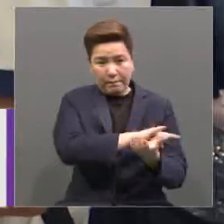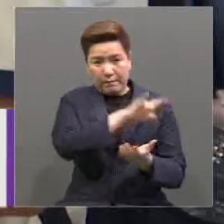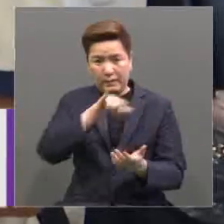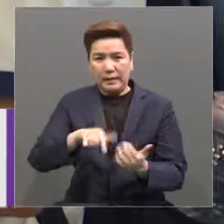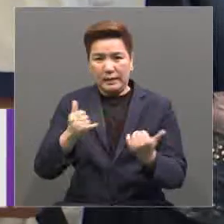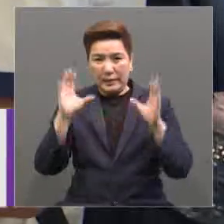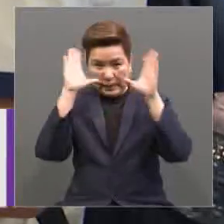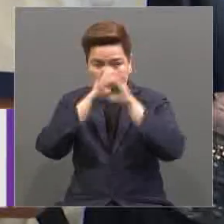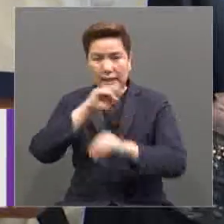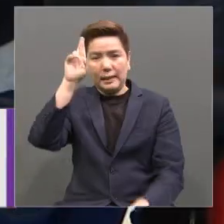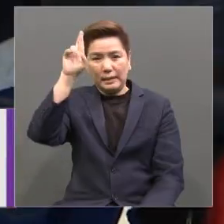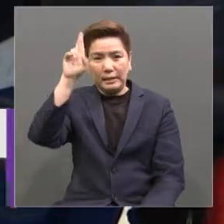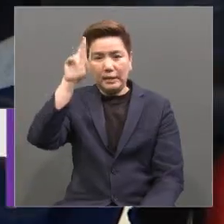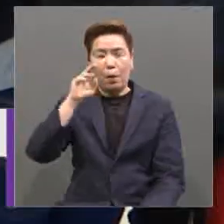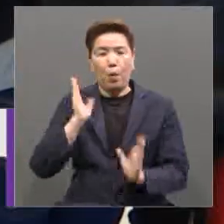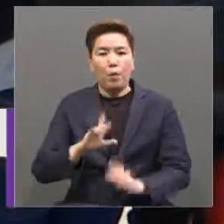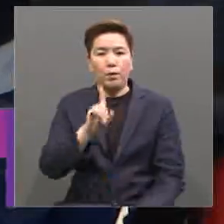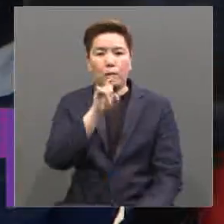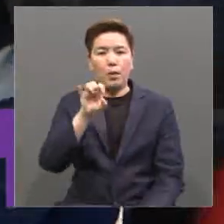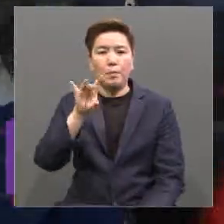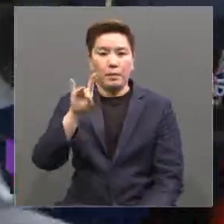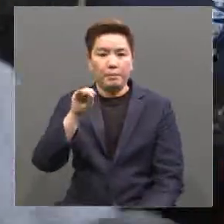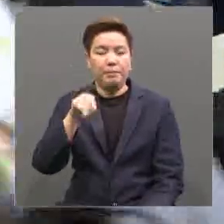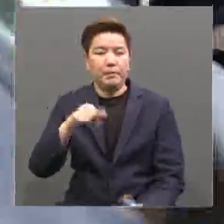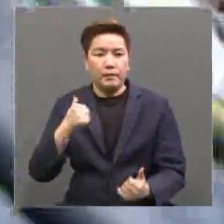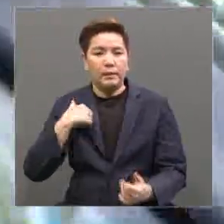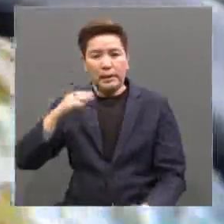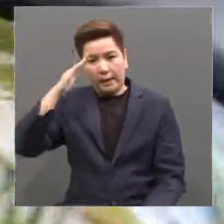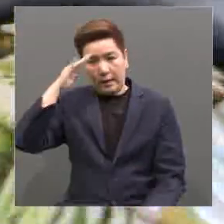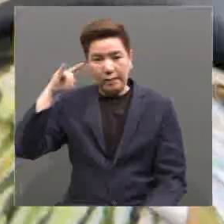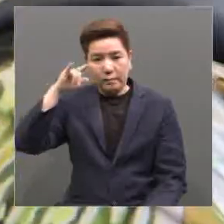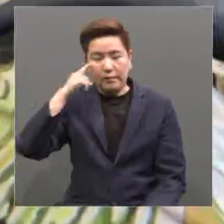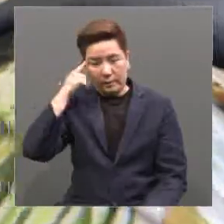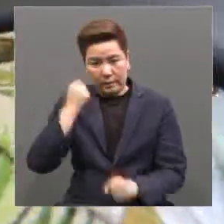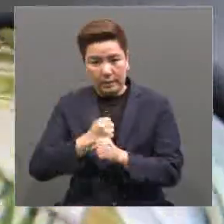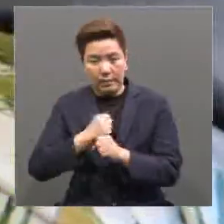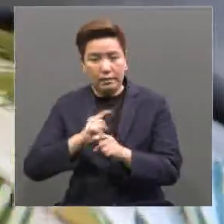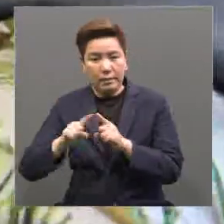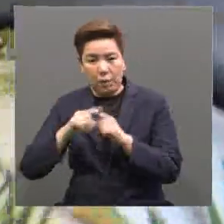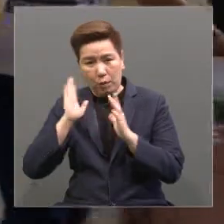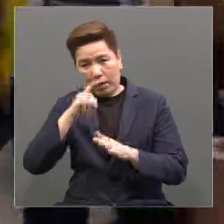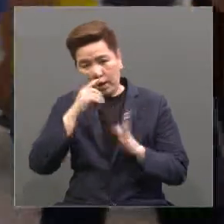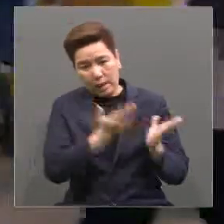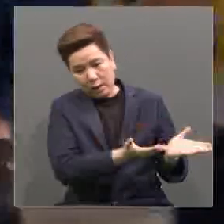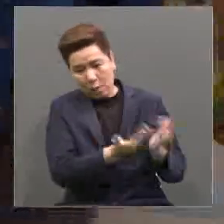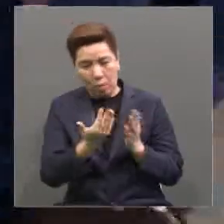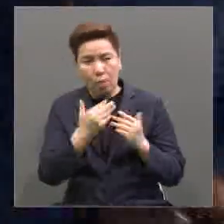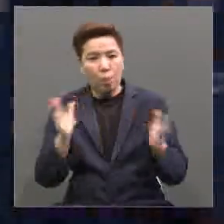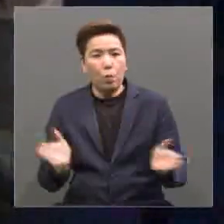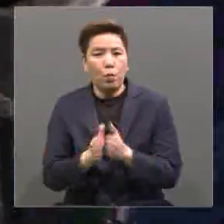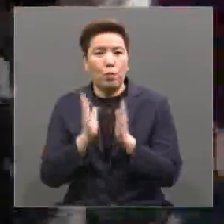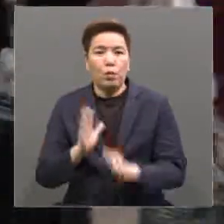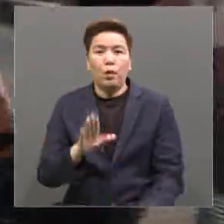ช่วงเที่ยงคืนของคืนนี้ด้วยนะอีก 180คนขณะที่กองทัพอากาศตอนนี้ปฏิบัติภารกิจอพยพคนไทยกลับมาแล้วรวมกว่า